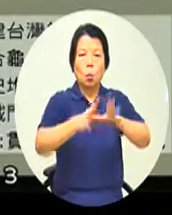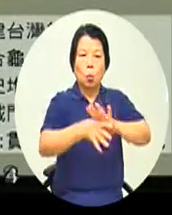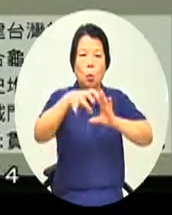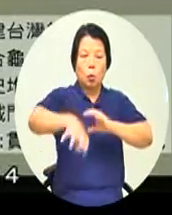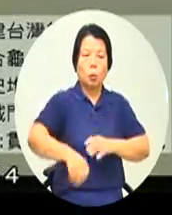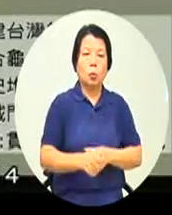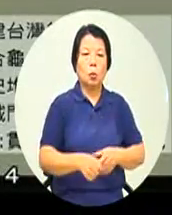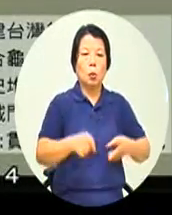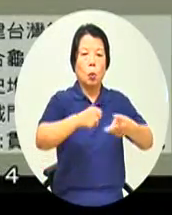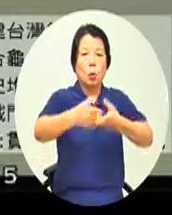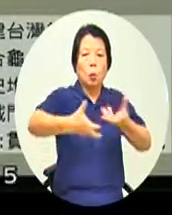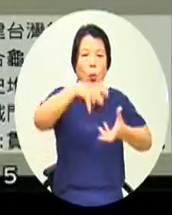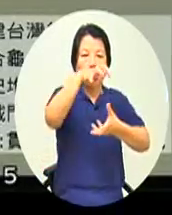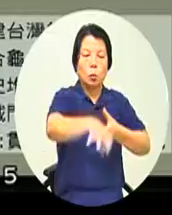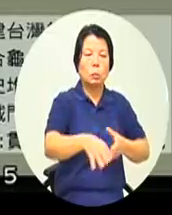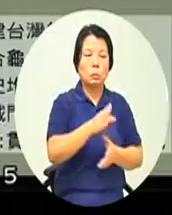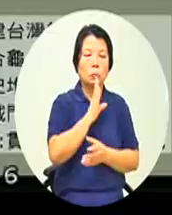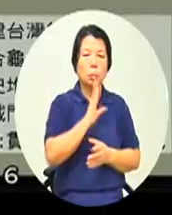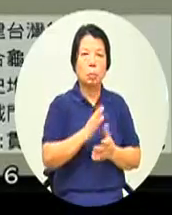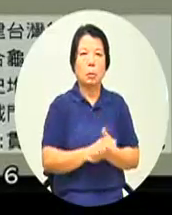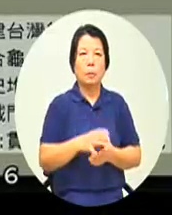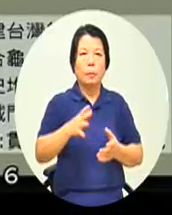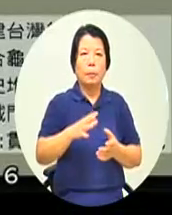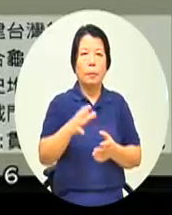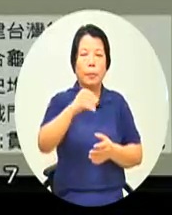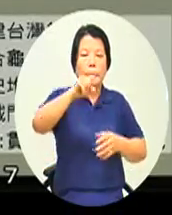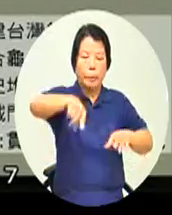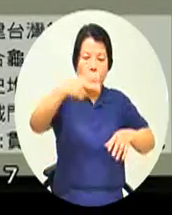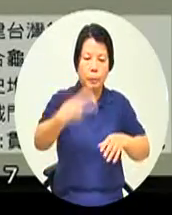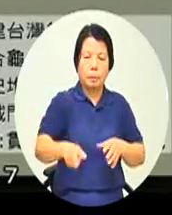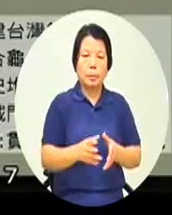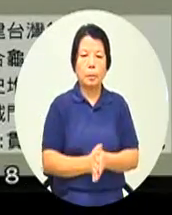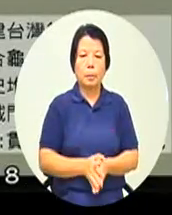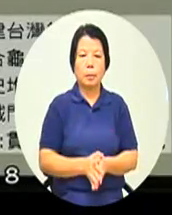局可能要探讨一下，是不是有可能是把它重新